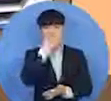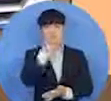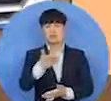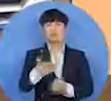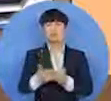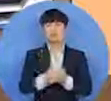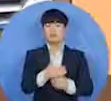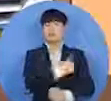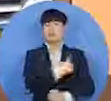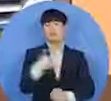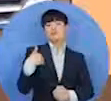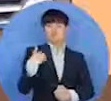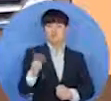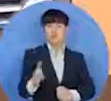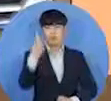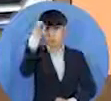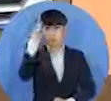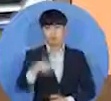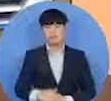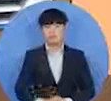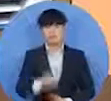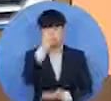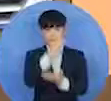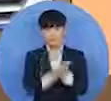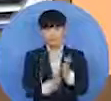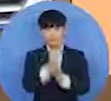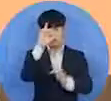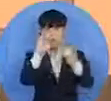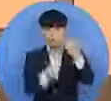높여 많은 시민들의 만족도를 높였습니다.